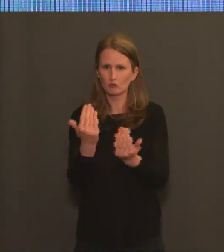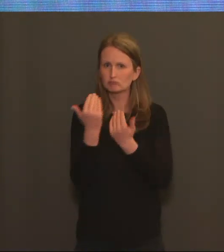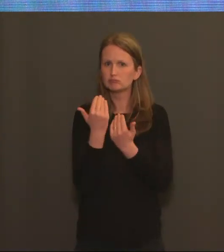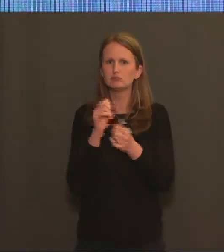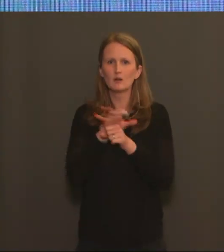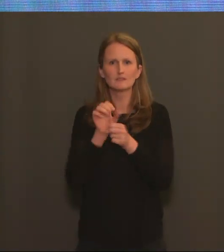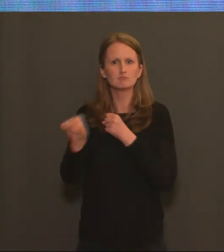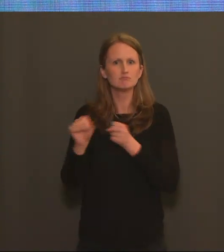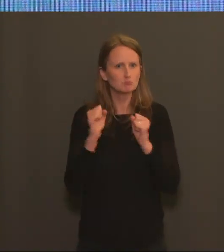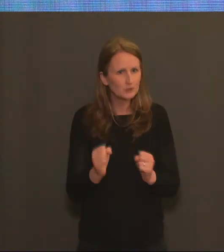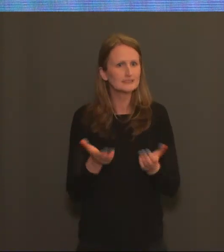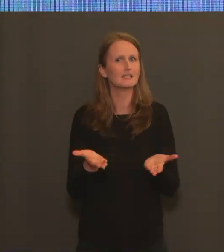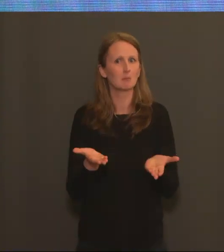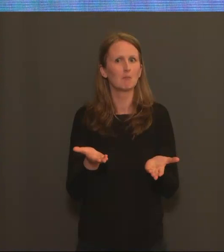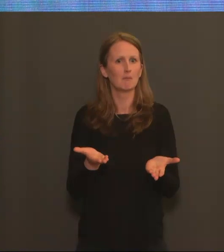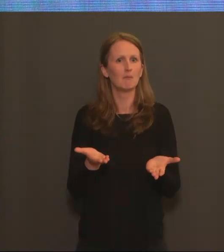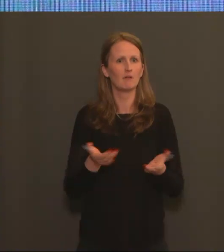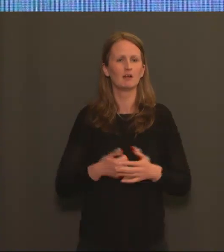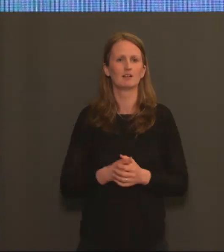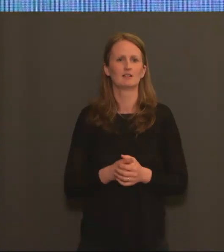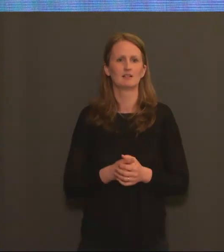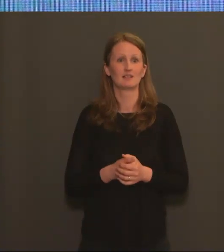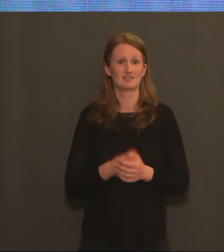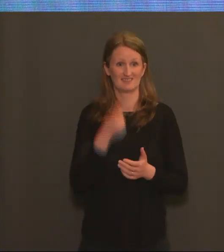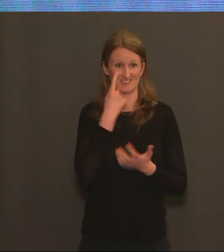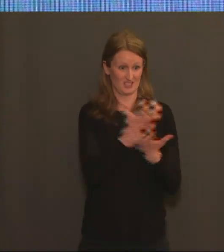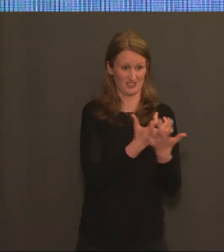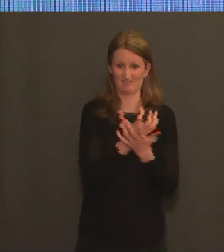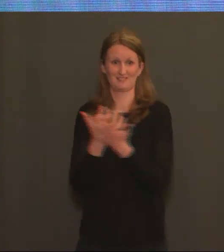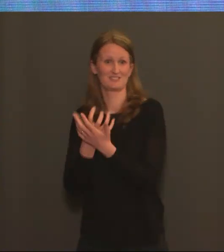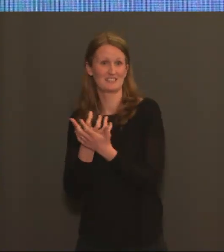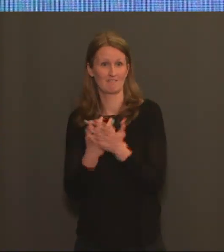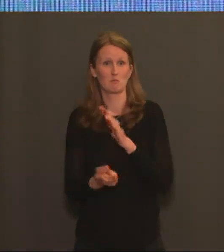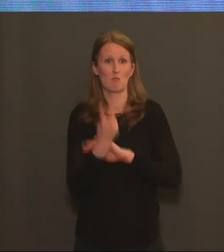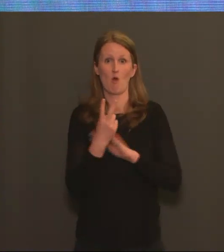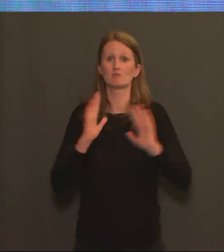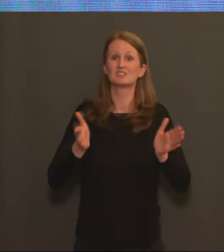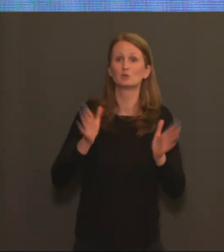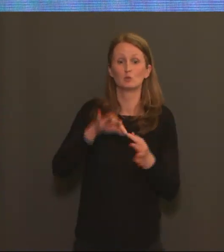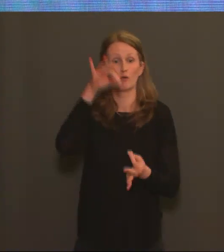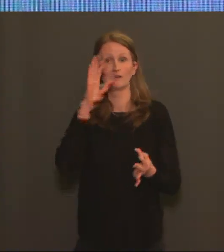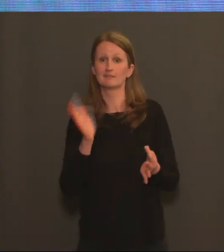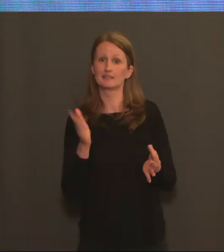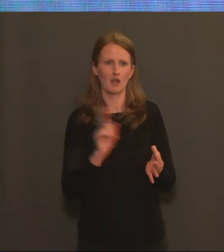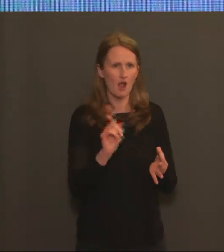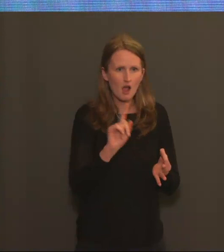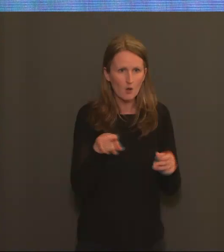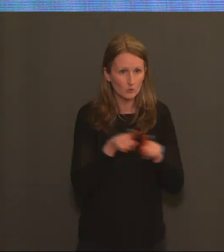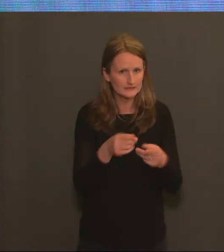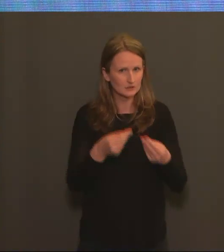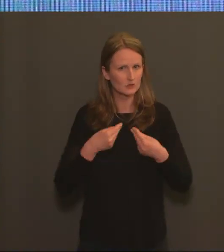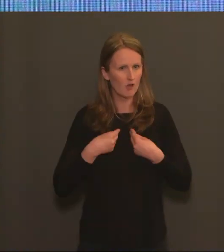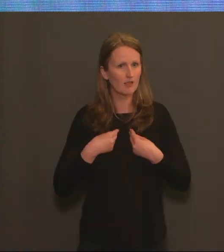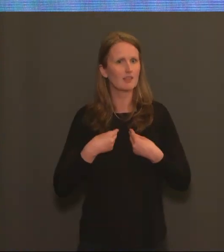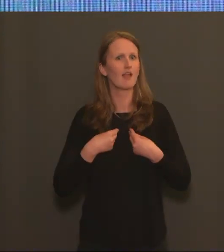Ces résultats ne sont pas que des données chiffrées. Ils sont avant tout les prémices d'une série